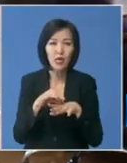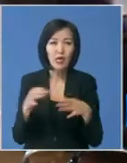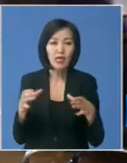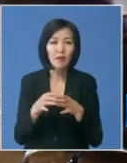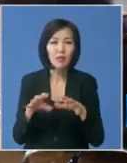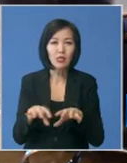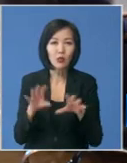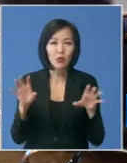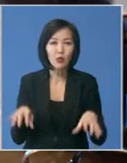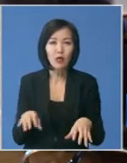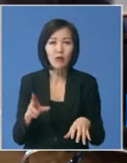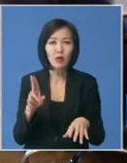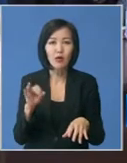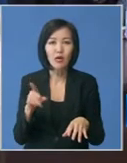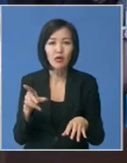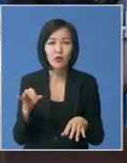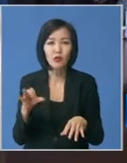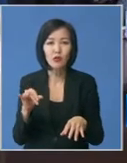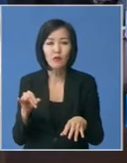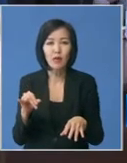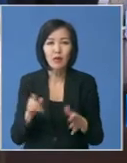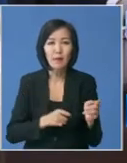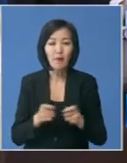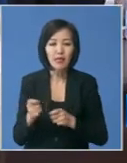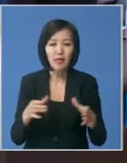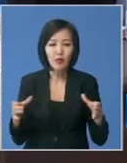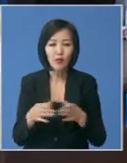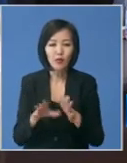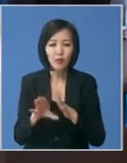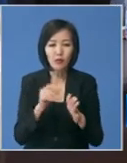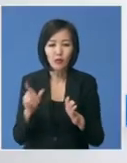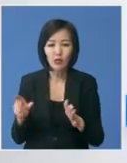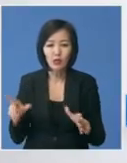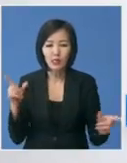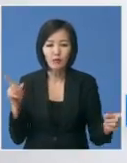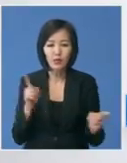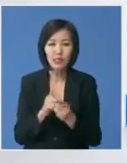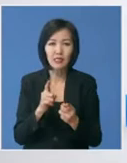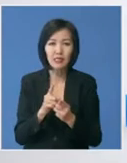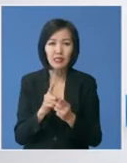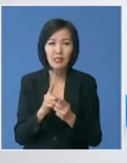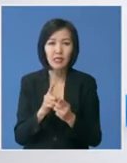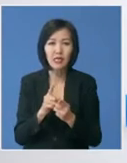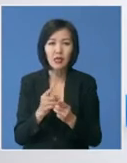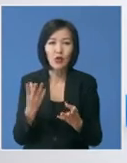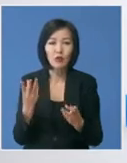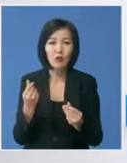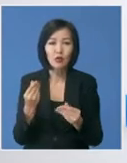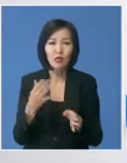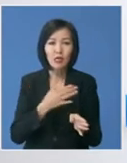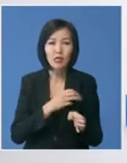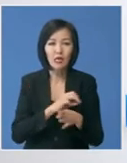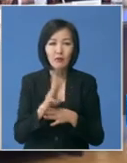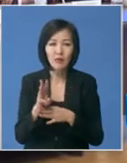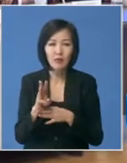Қарағұсова бастаған депутаттар облыс активімен кездесті. Бюджет аралық реттеудің негізгі функциясы саналатын өңірдің бюджеттік қамтамасыз етілуін